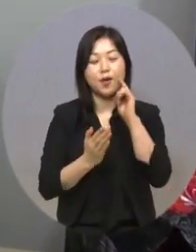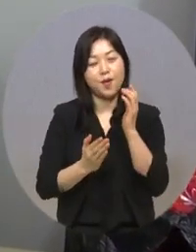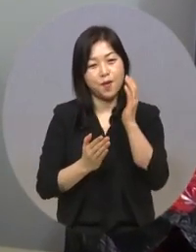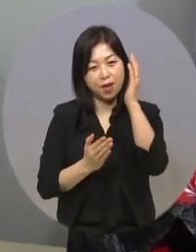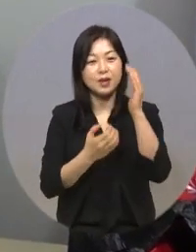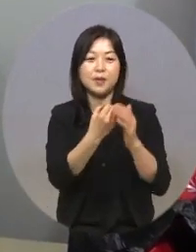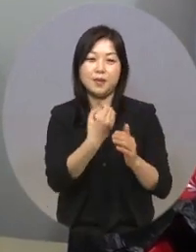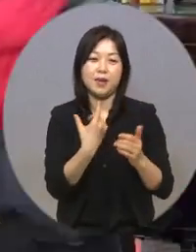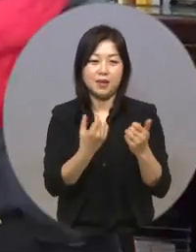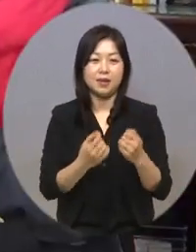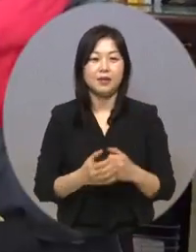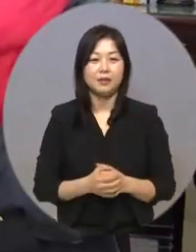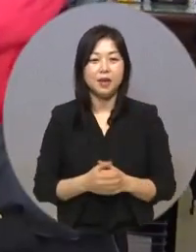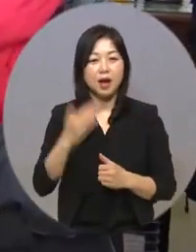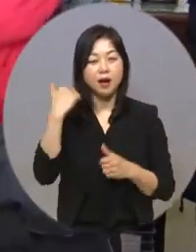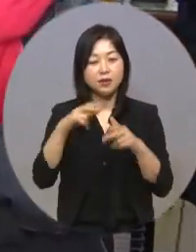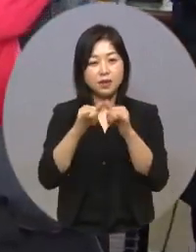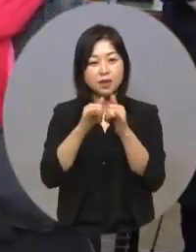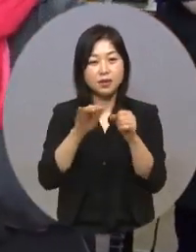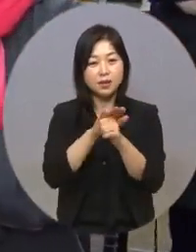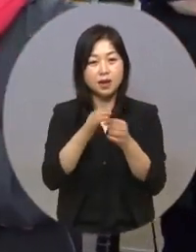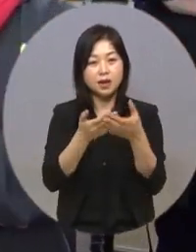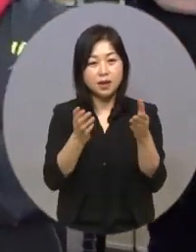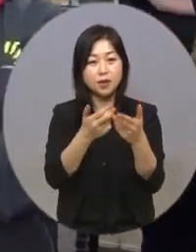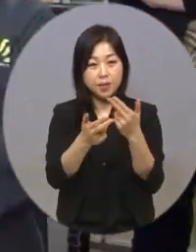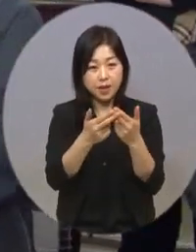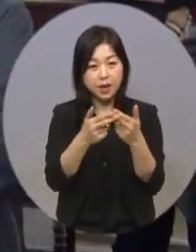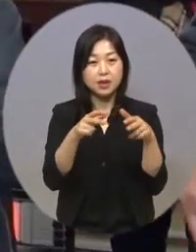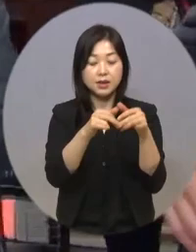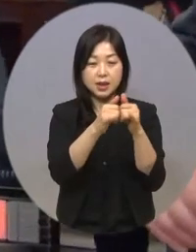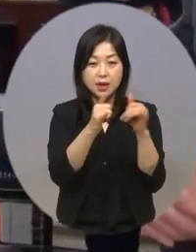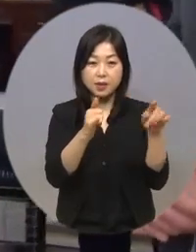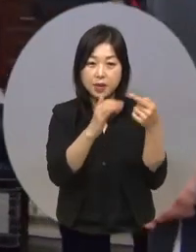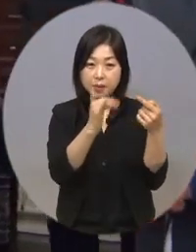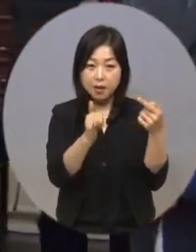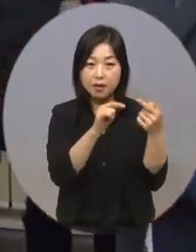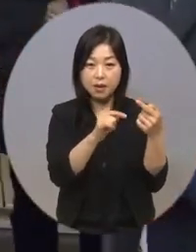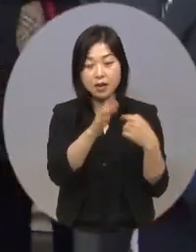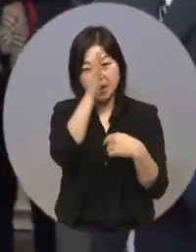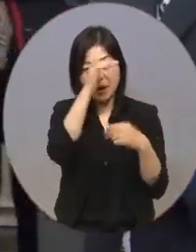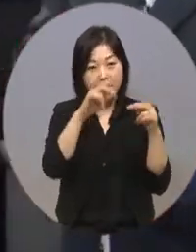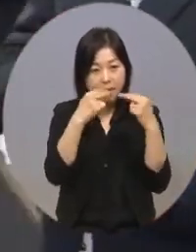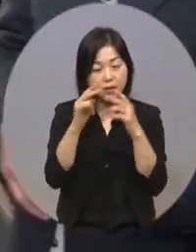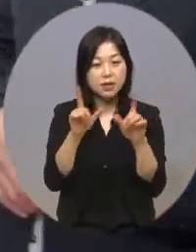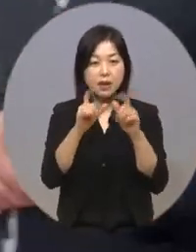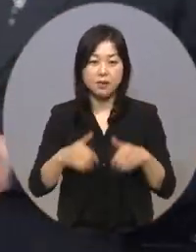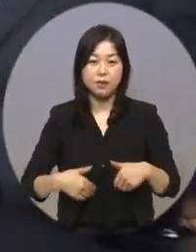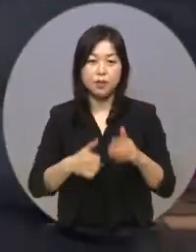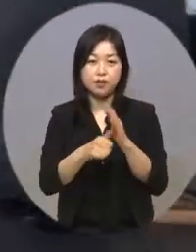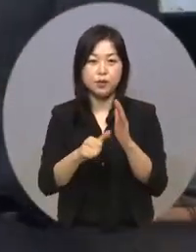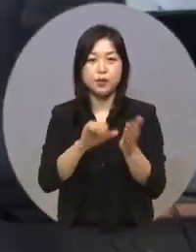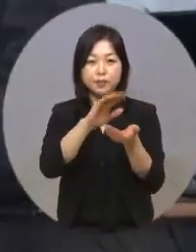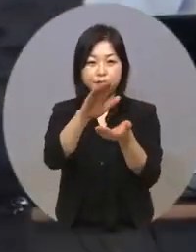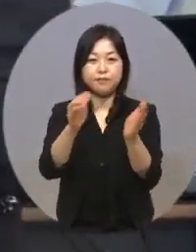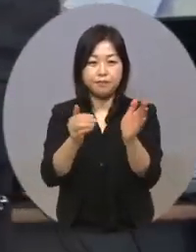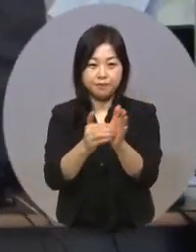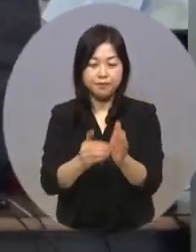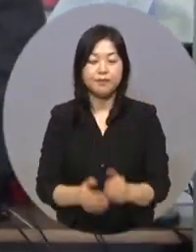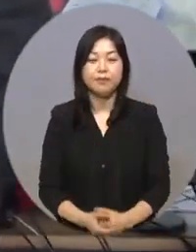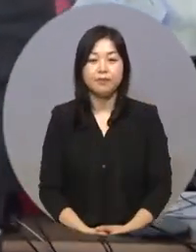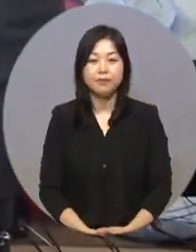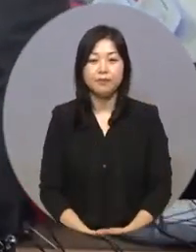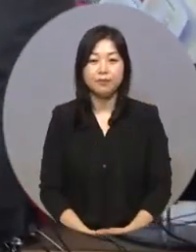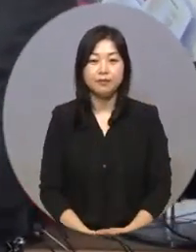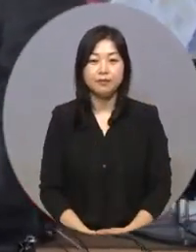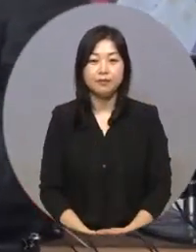전했습니다. 한국장애인 사랑나눔협회는 장애인 100여 명에게 라면과 생활 필수품을 전달했습니다.